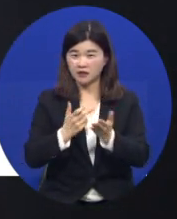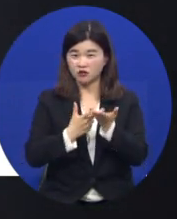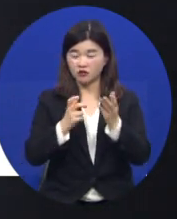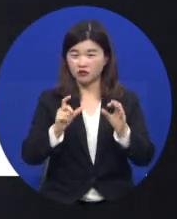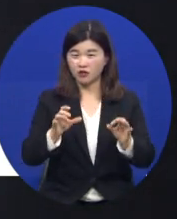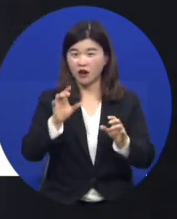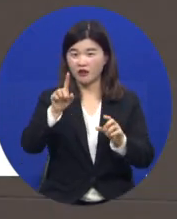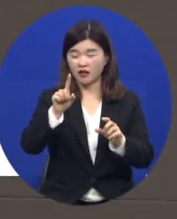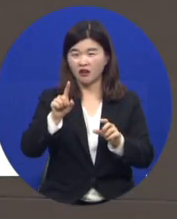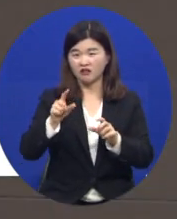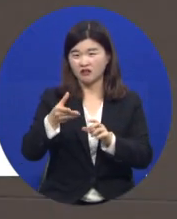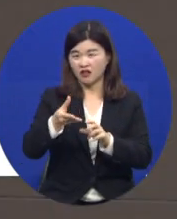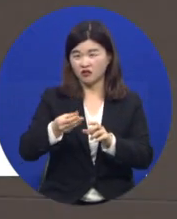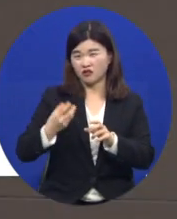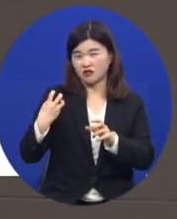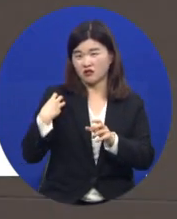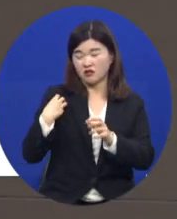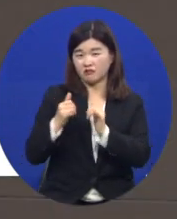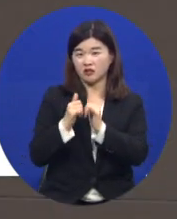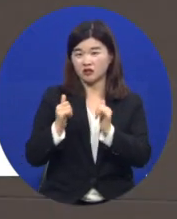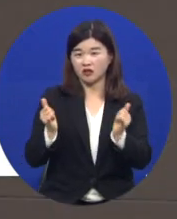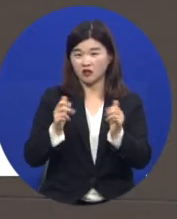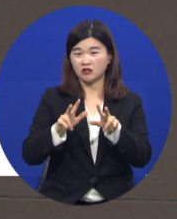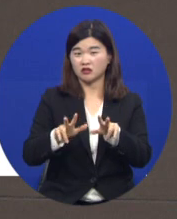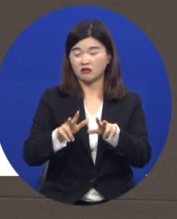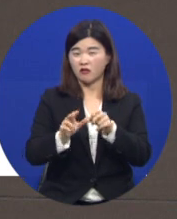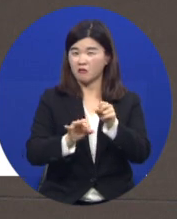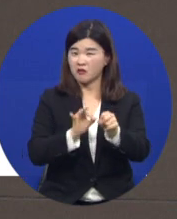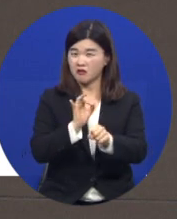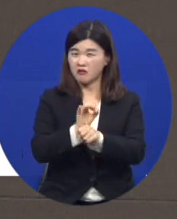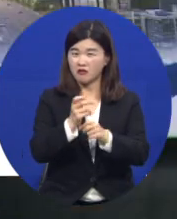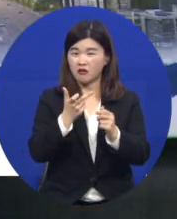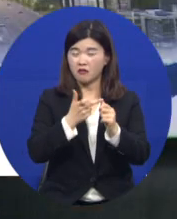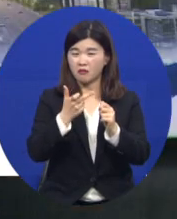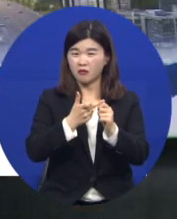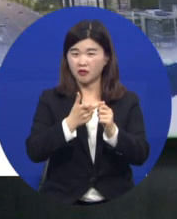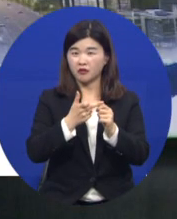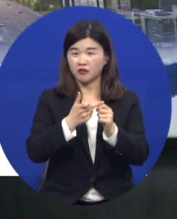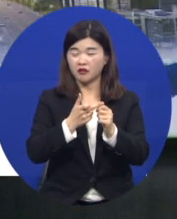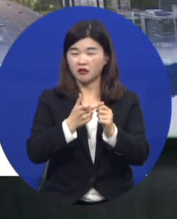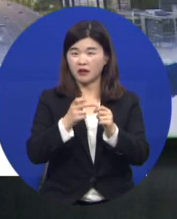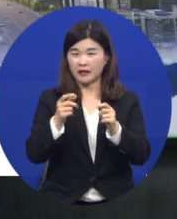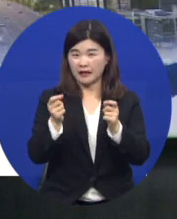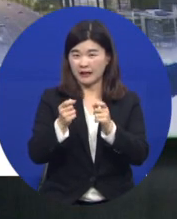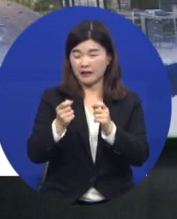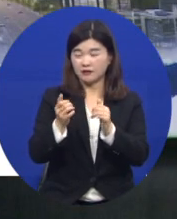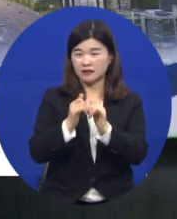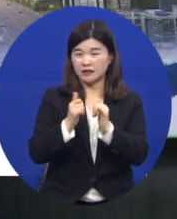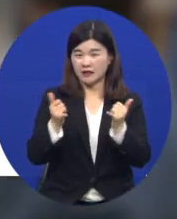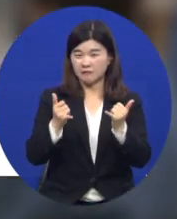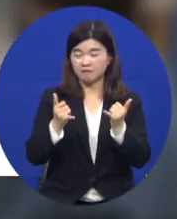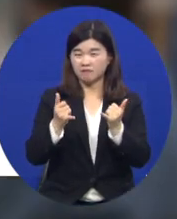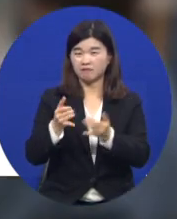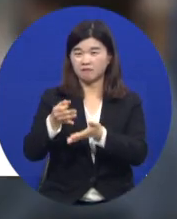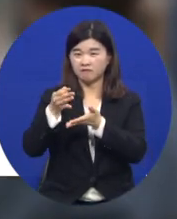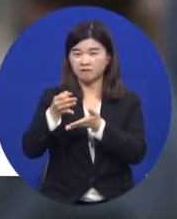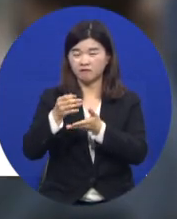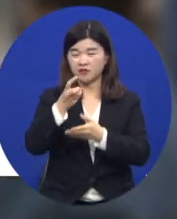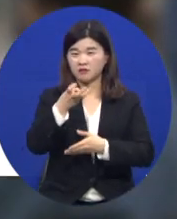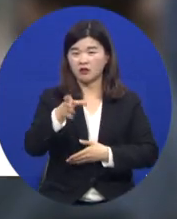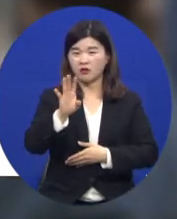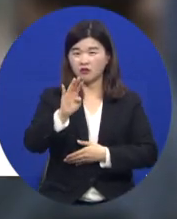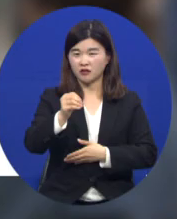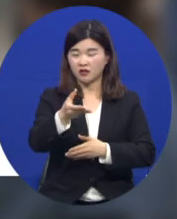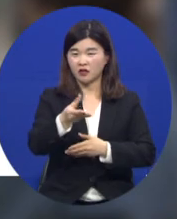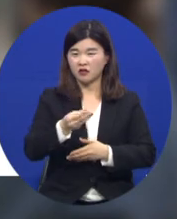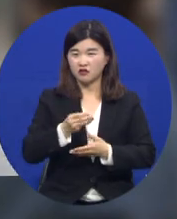모 지점 대출 담당 간부 A씨가 최근 수년 동안 17차례에 걸쳐 친인척 등의 자산을 담보로 13억 원을